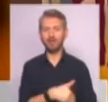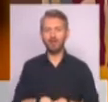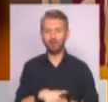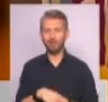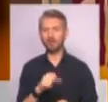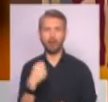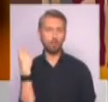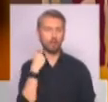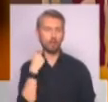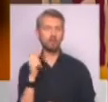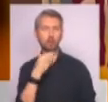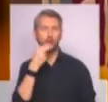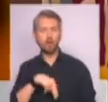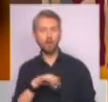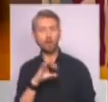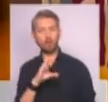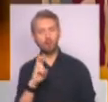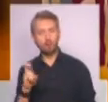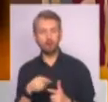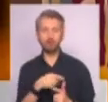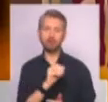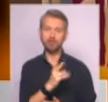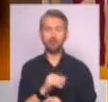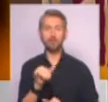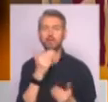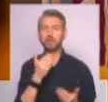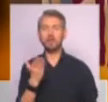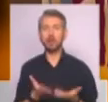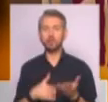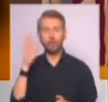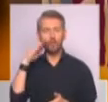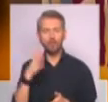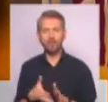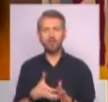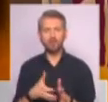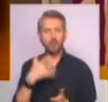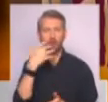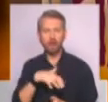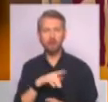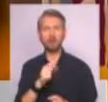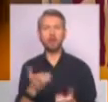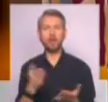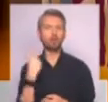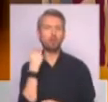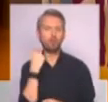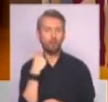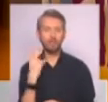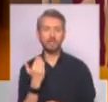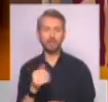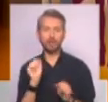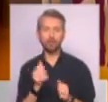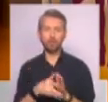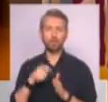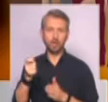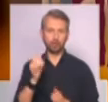борги. Що краще – ОСББ чи ЖЕК? Куди звертатись, якщо вода недостатньо гаряча? За яку заборгованість на вас можуть подати